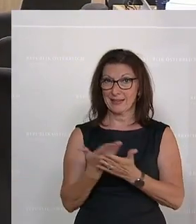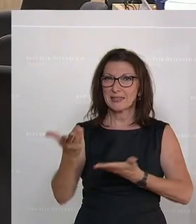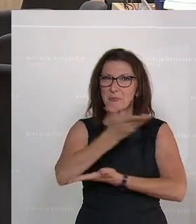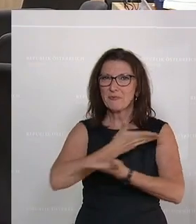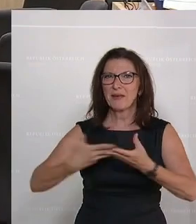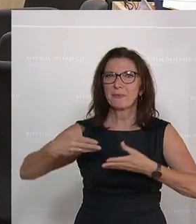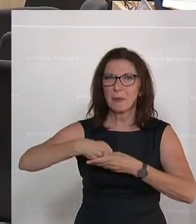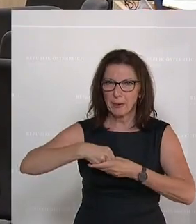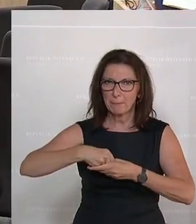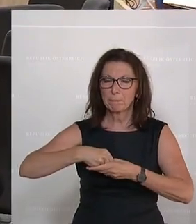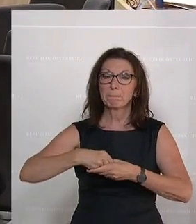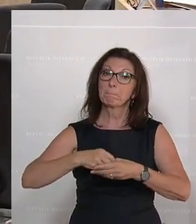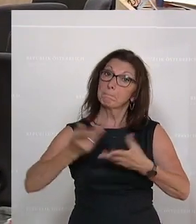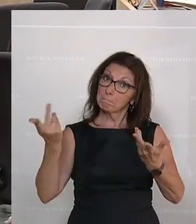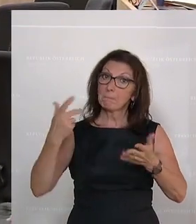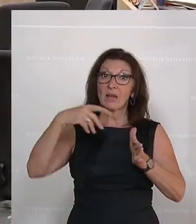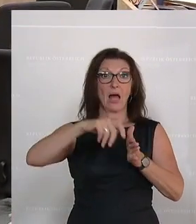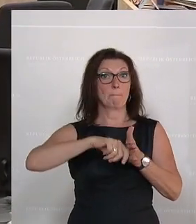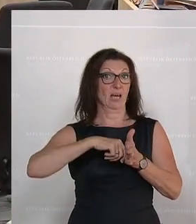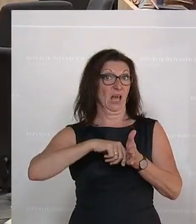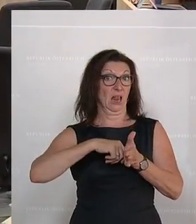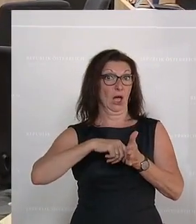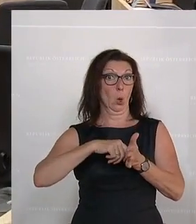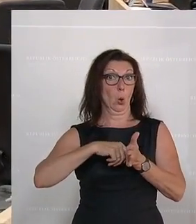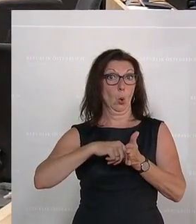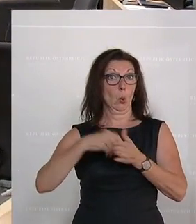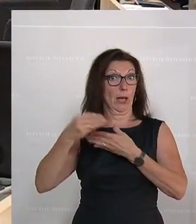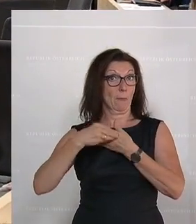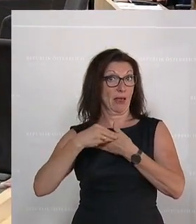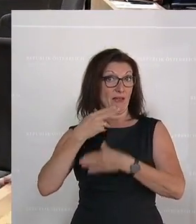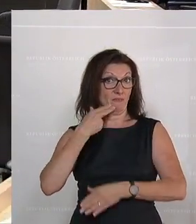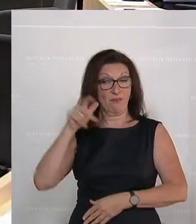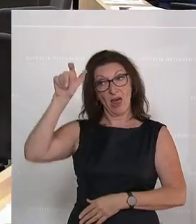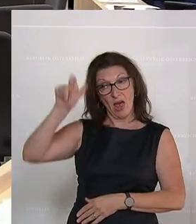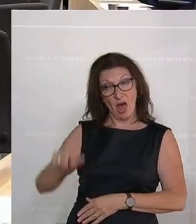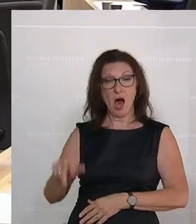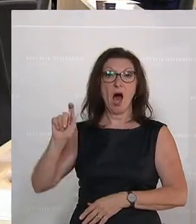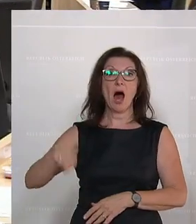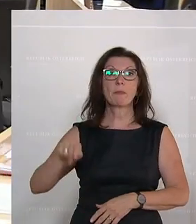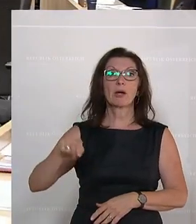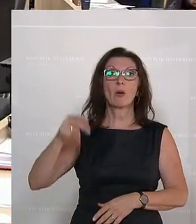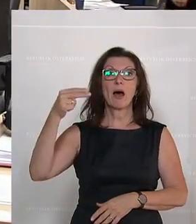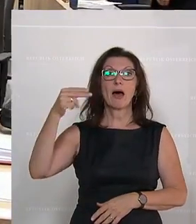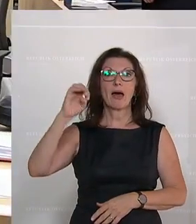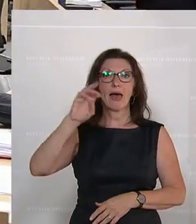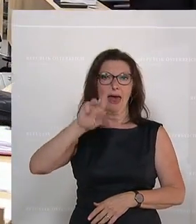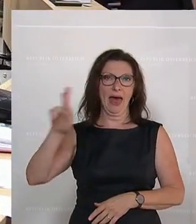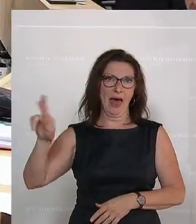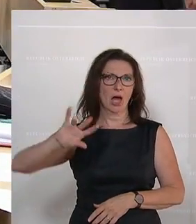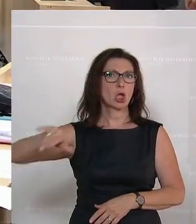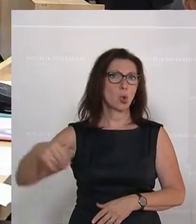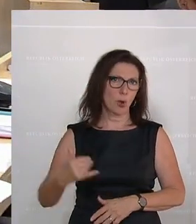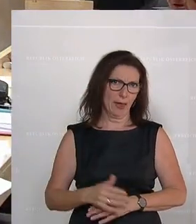gebe sondern eben auch strukturelle maßnahmen so wird zum beispiel der kinderabsetzbetrag erhöht und vorgezogen